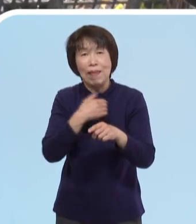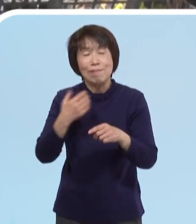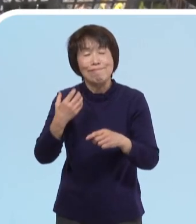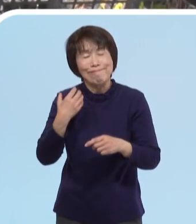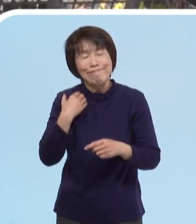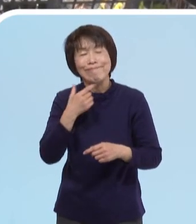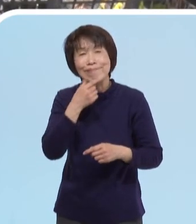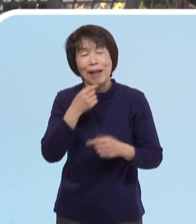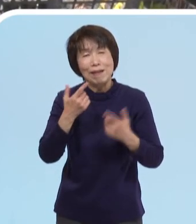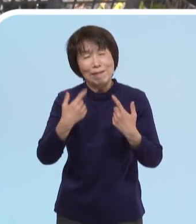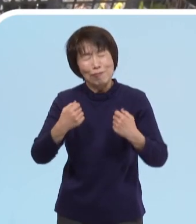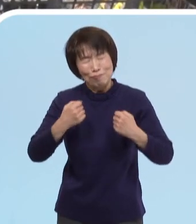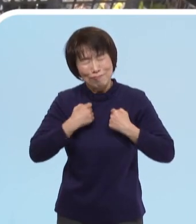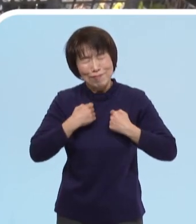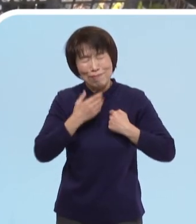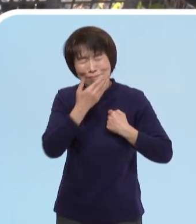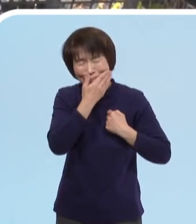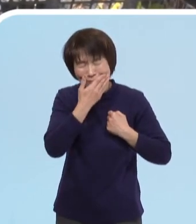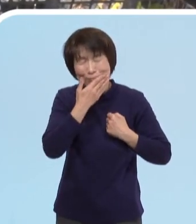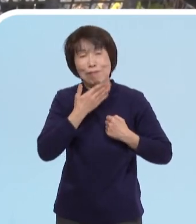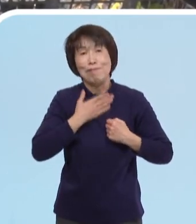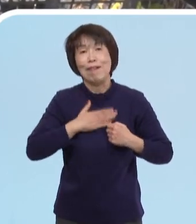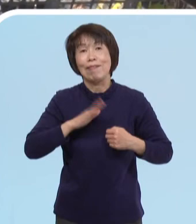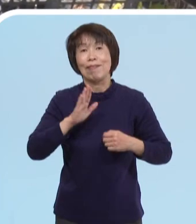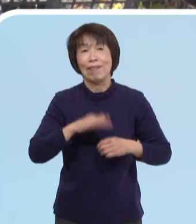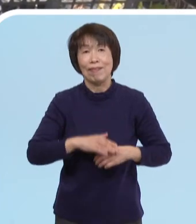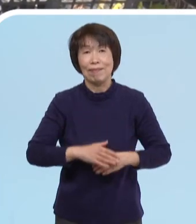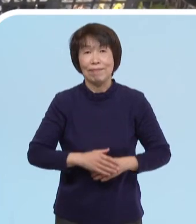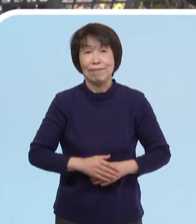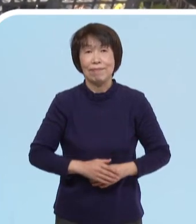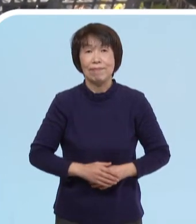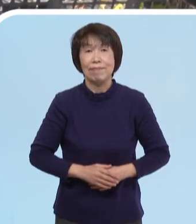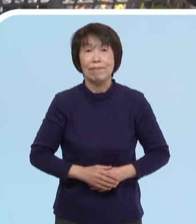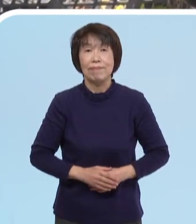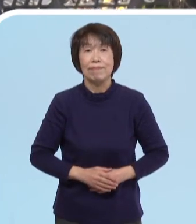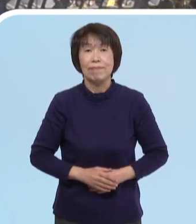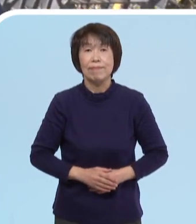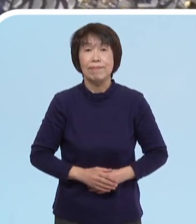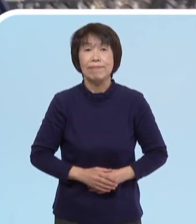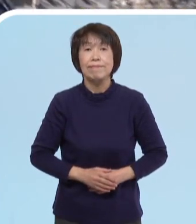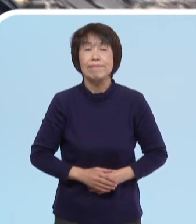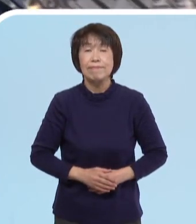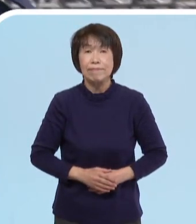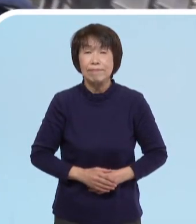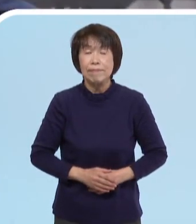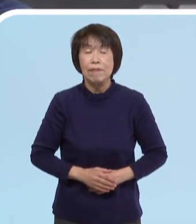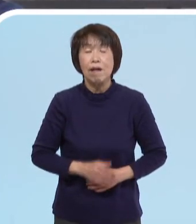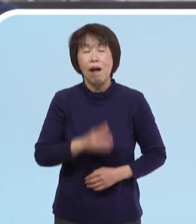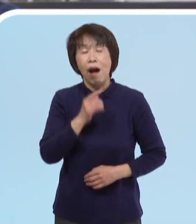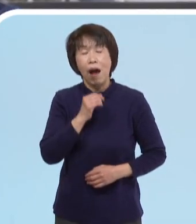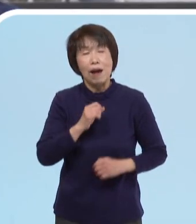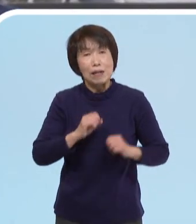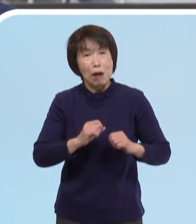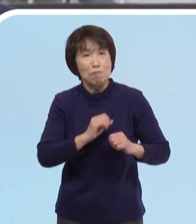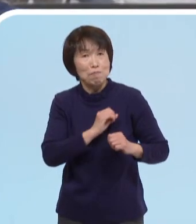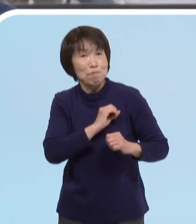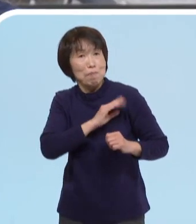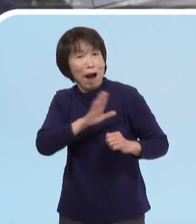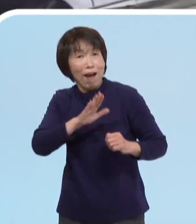積み重ねていかないといけないなってすごい改めて実感して、はい、 よりやる気が湧いてきたと、